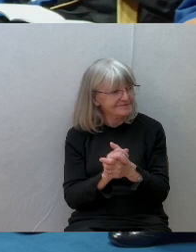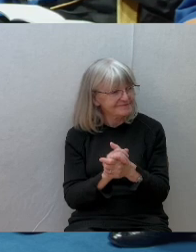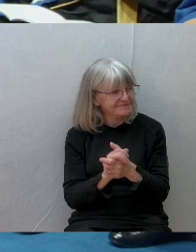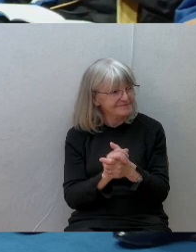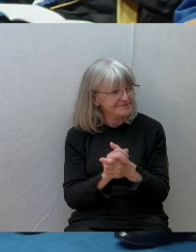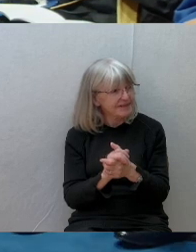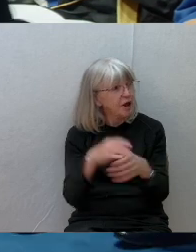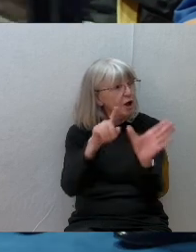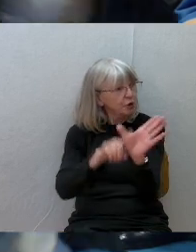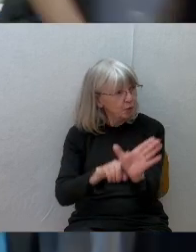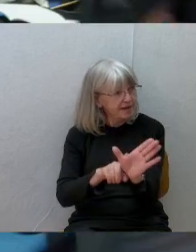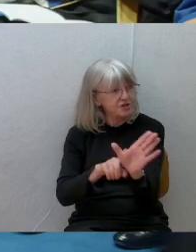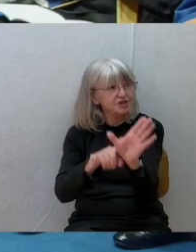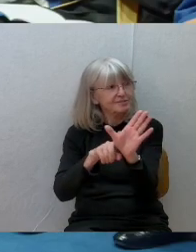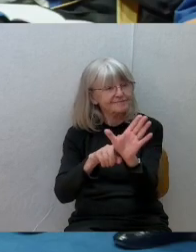Yogesh.